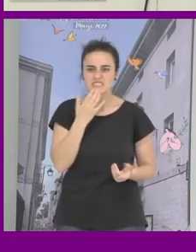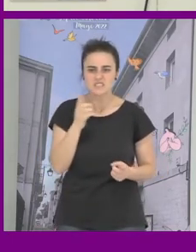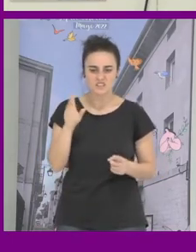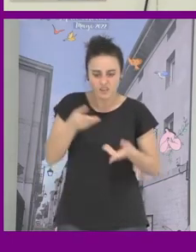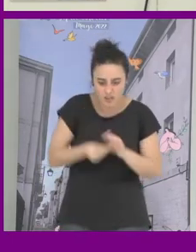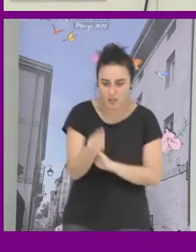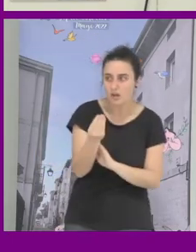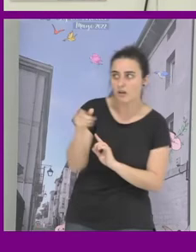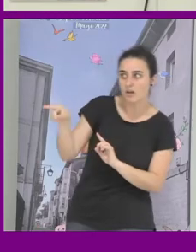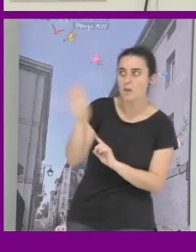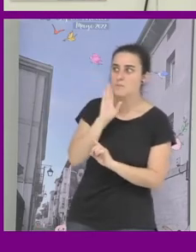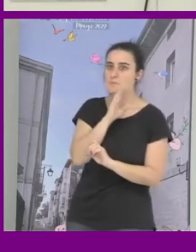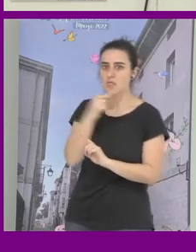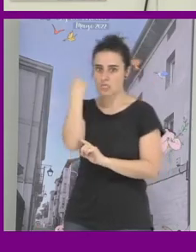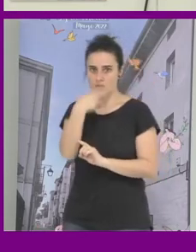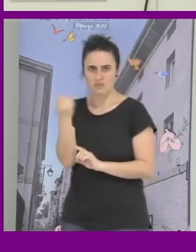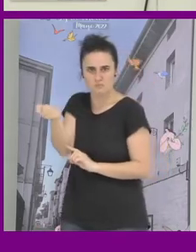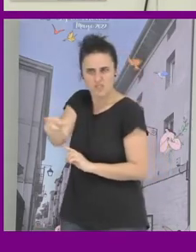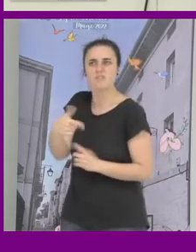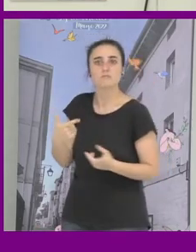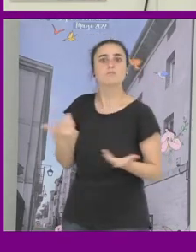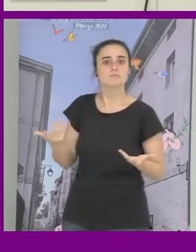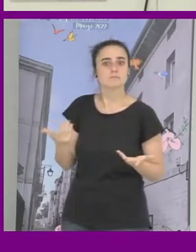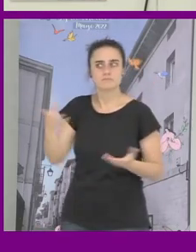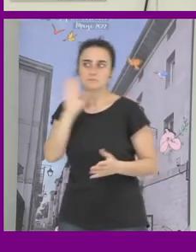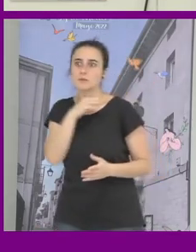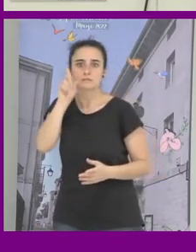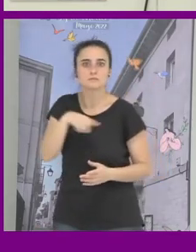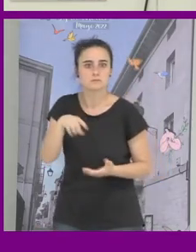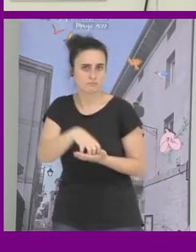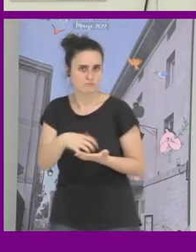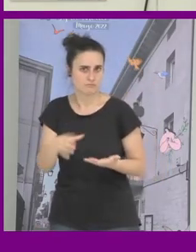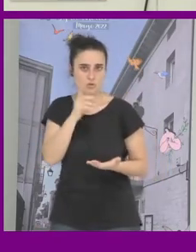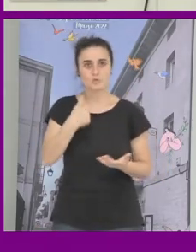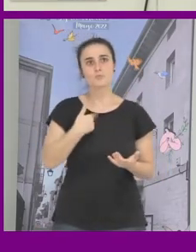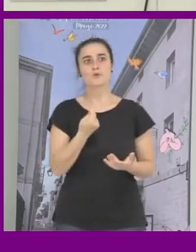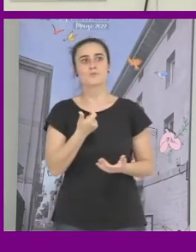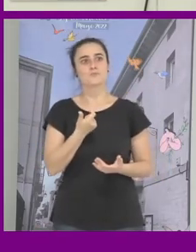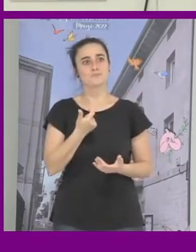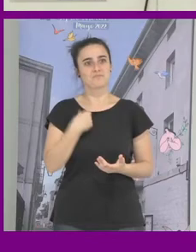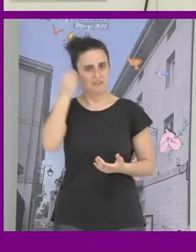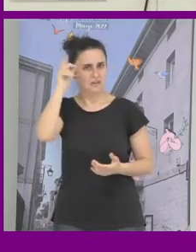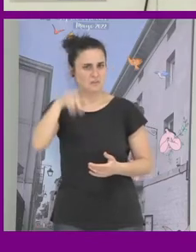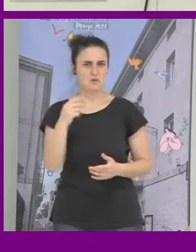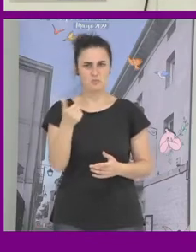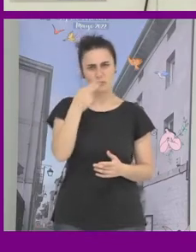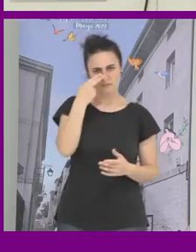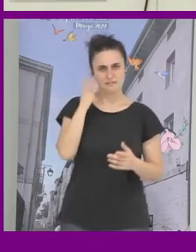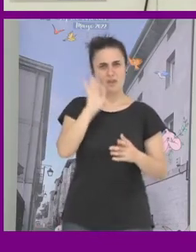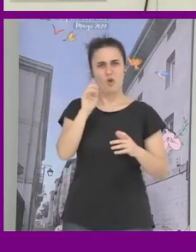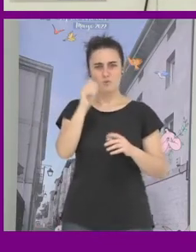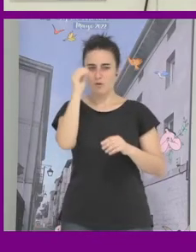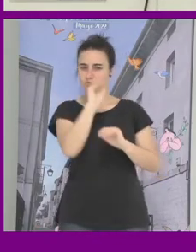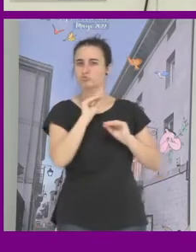dibidez. Ba, bueno, niretzat hori ere, ba, izan daiteke, bueno, ba, ba, interesgarria edo apurtzailea, baina berez iruditzen